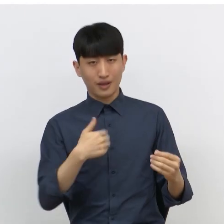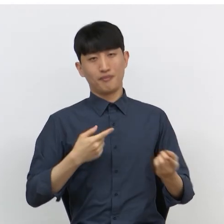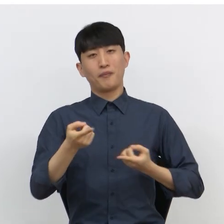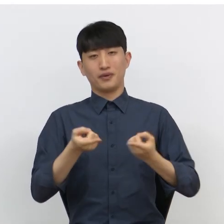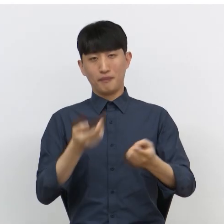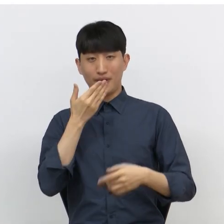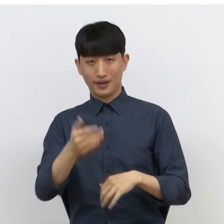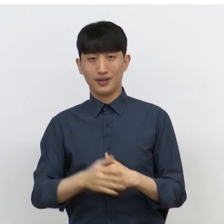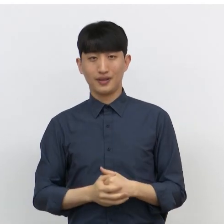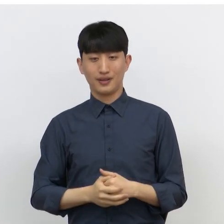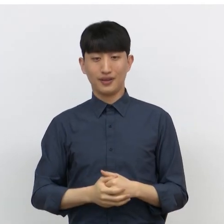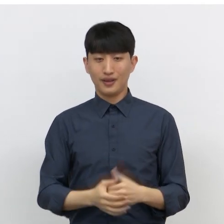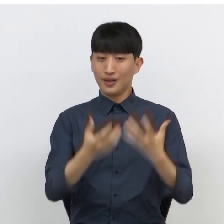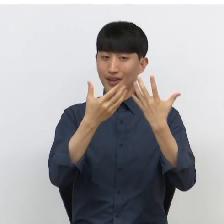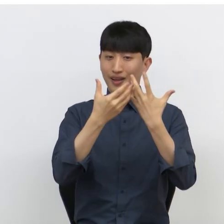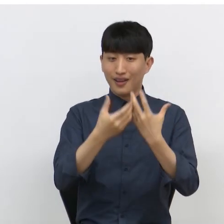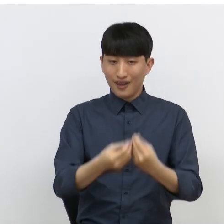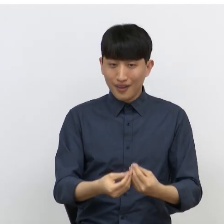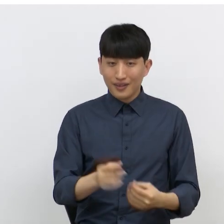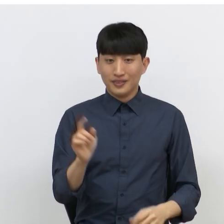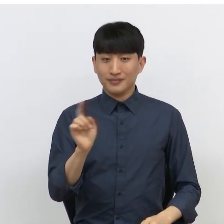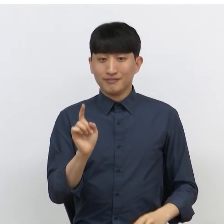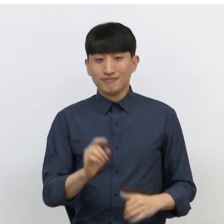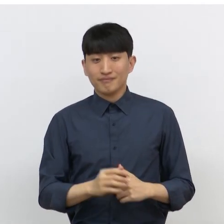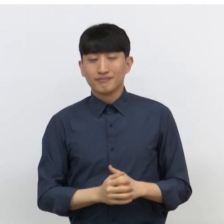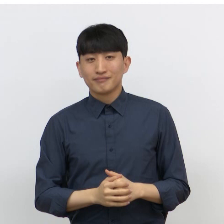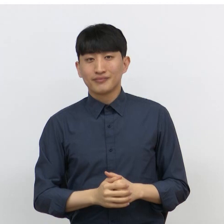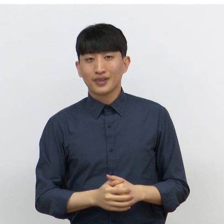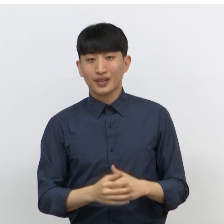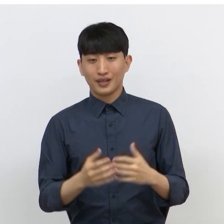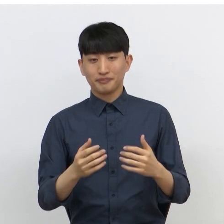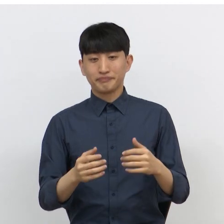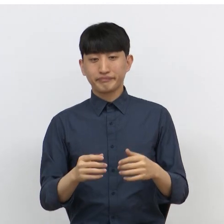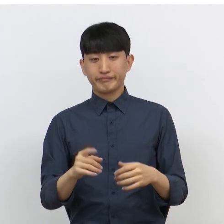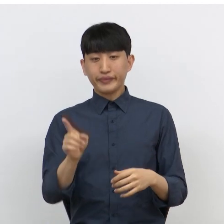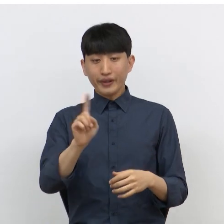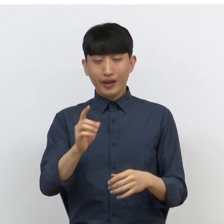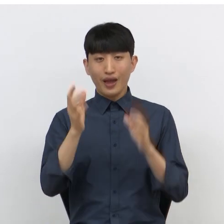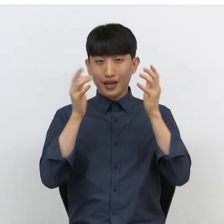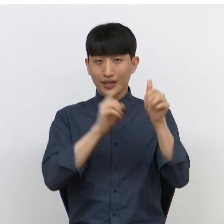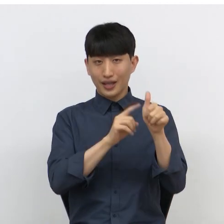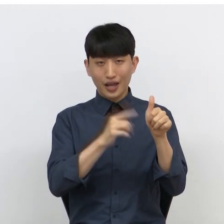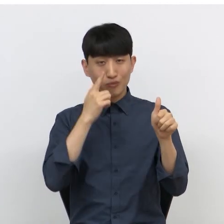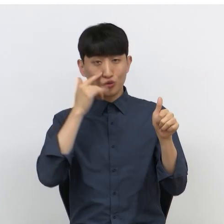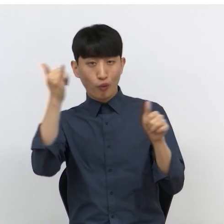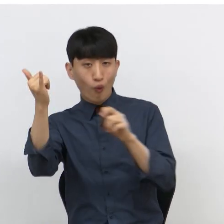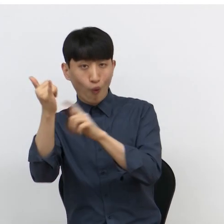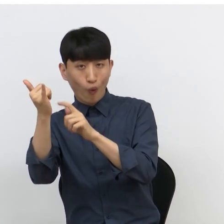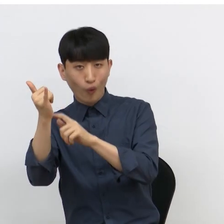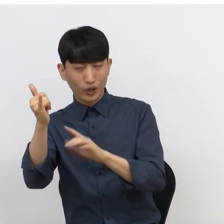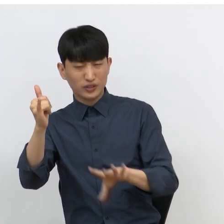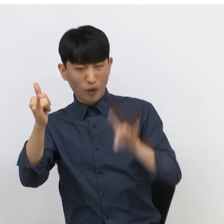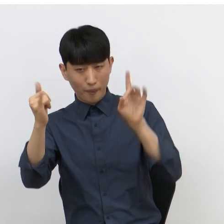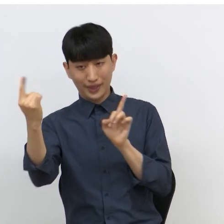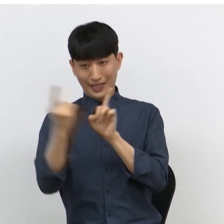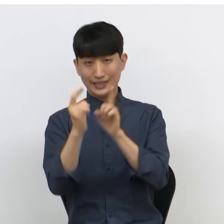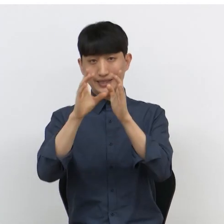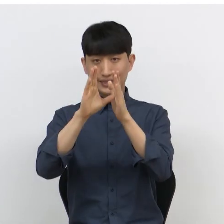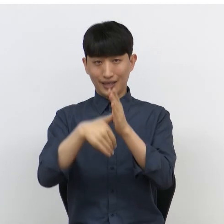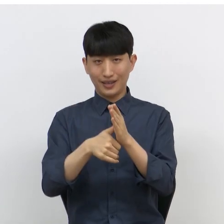그 대표적인 사례로 이제 제가 계속 드는 건데, 이 부모는 저에게 맨 처음에 의뢰가 왔을 때, 아동을 데리고 왔을 때 이와